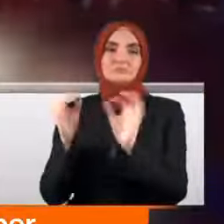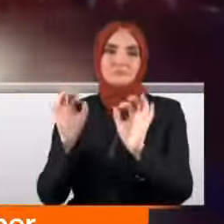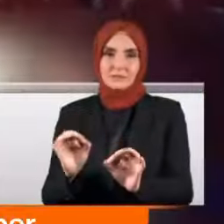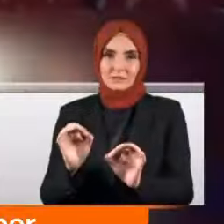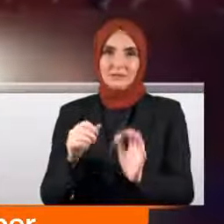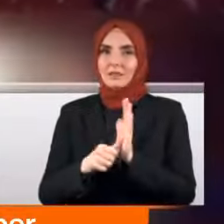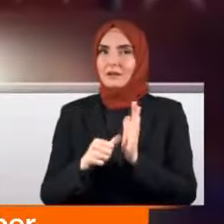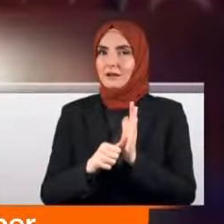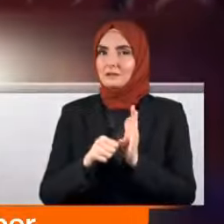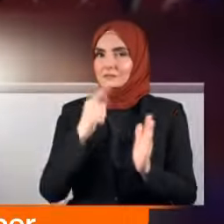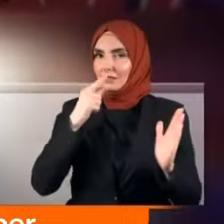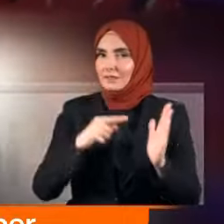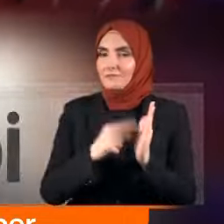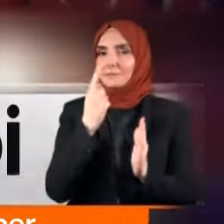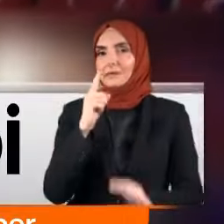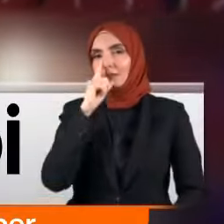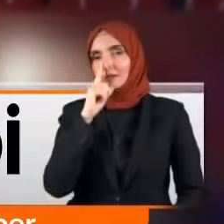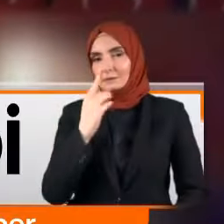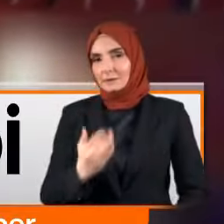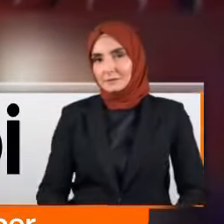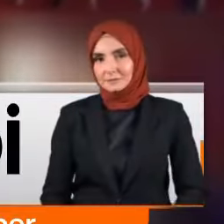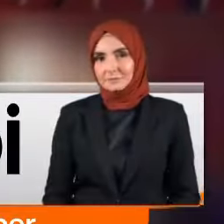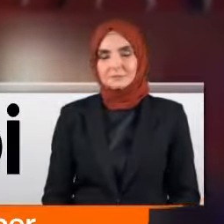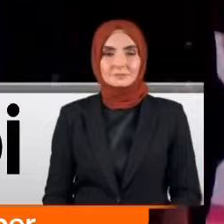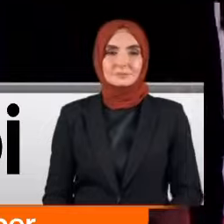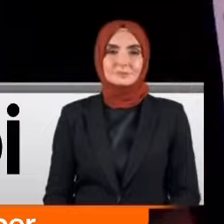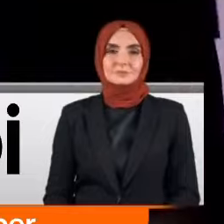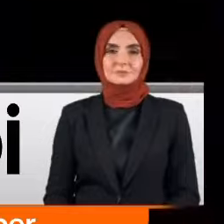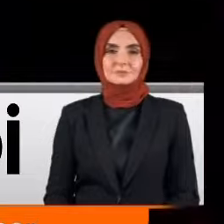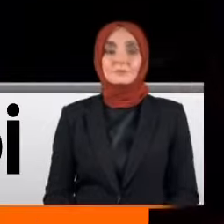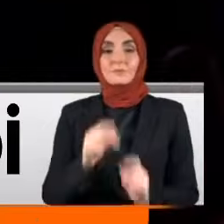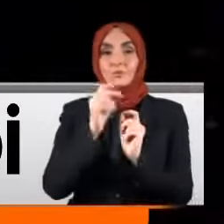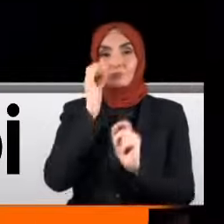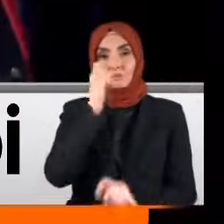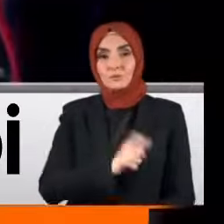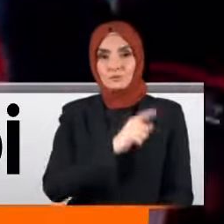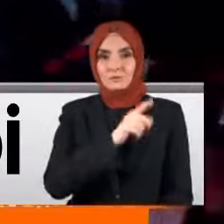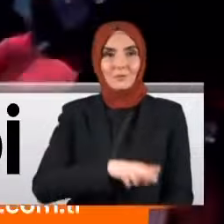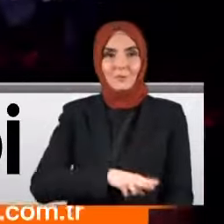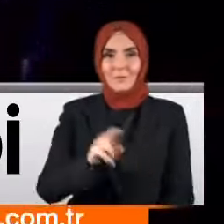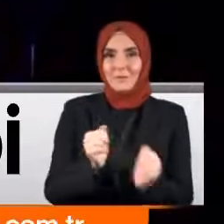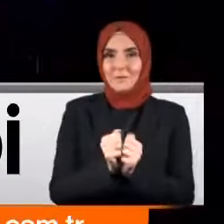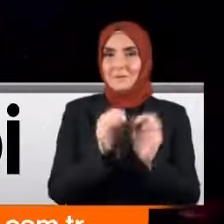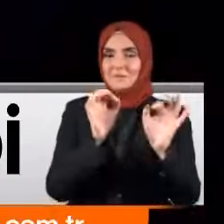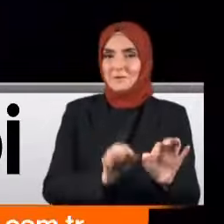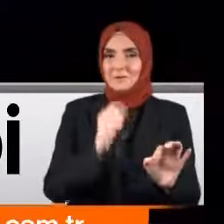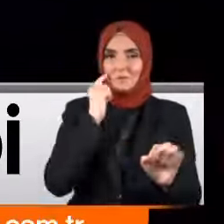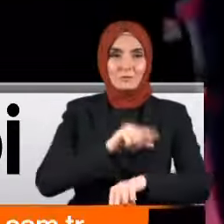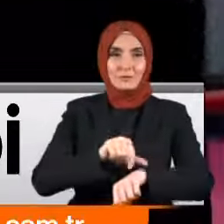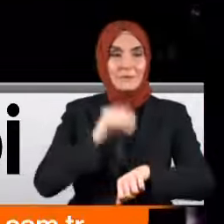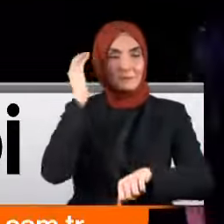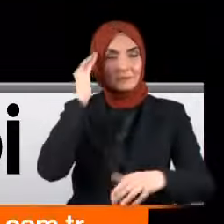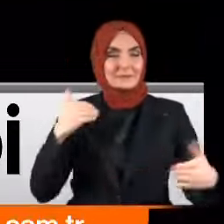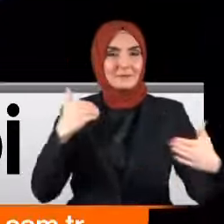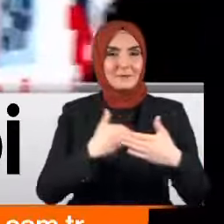ayarlandı. 3, 5, 10 tanesi kızmış, istifa etmiş. Özel'in yola birlikte çıktığı ve sürecin başından beri gölge